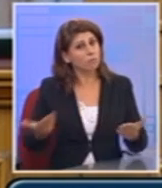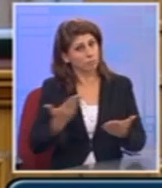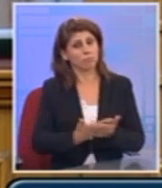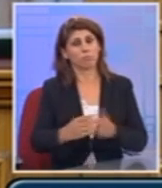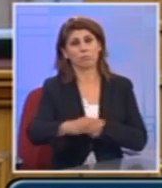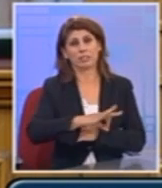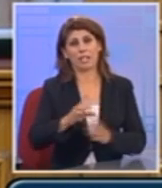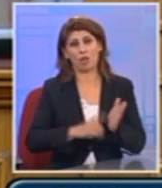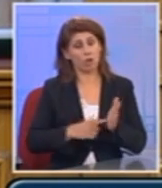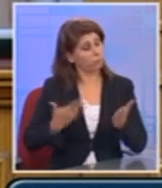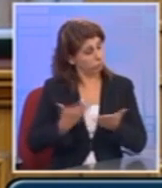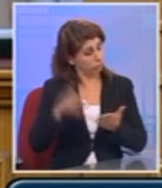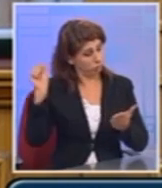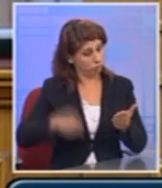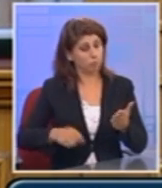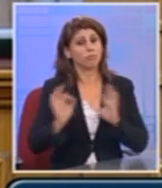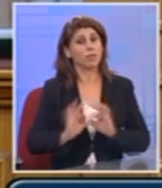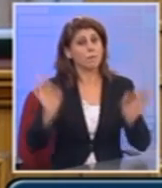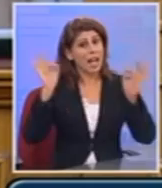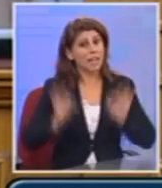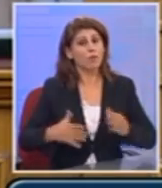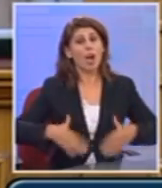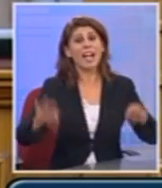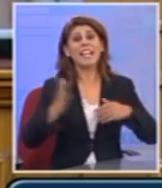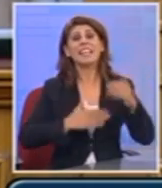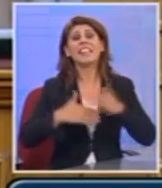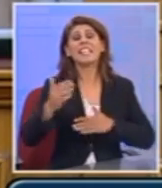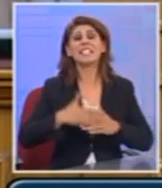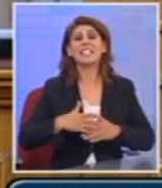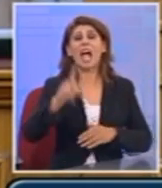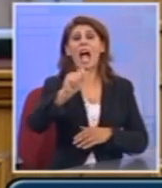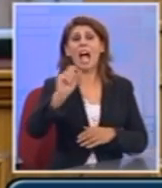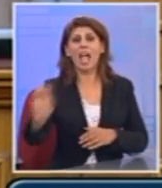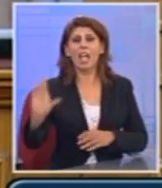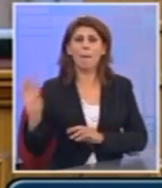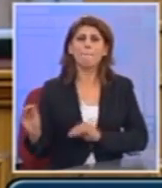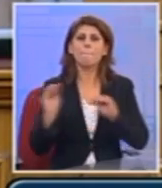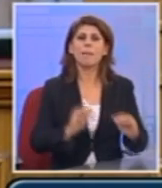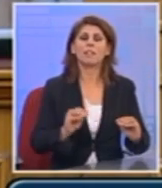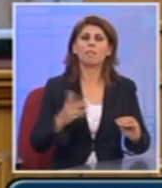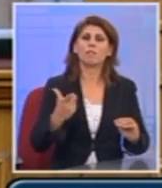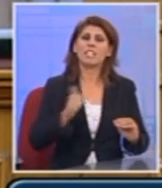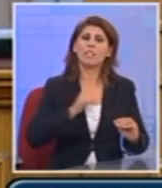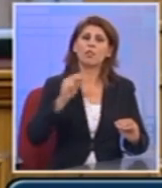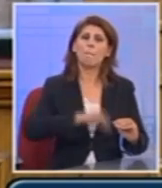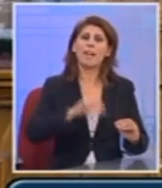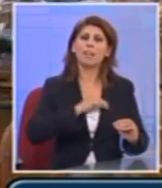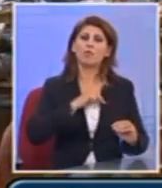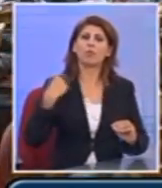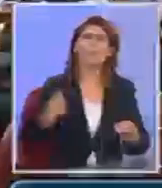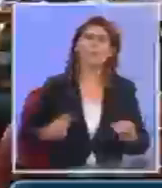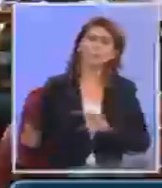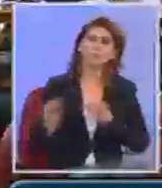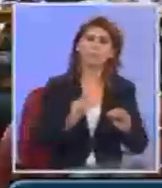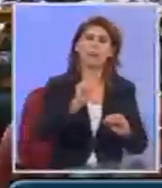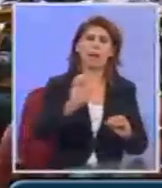το σχετικό σχέδιο νόμου που προβλέπει ακριβώς την ίδρυση ανώνυμης εταιρείας και τη μεταβίβαση στοιχείων της ιδιωτικής περιουσίας σε αυτήν